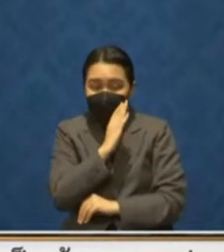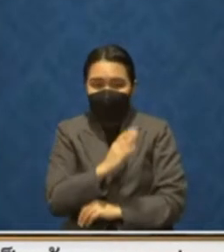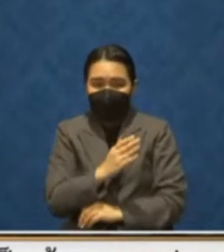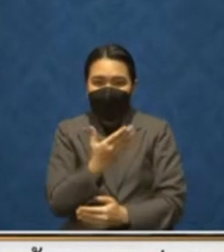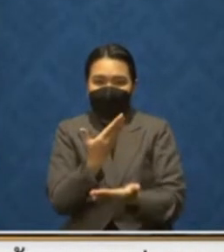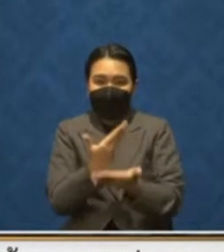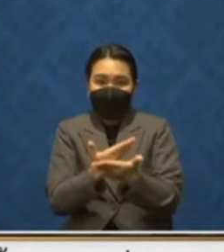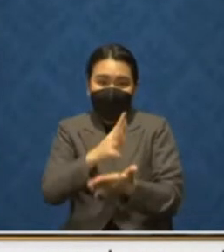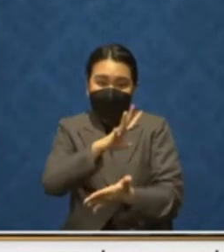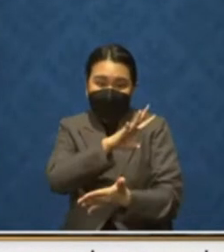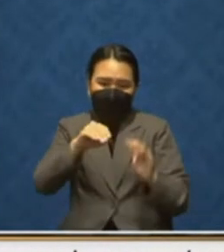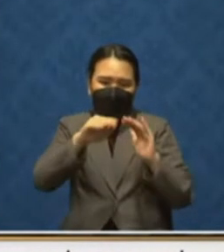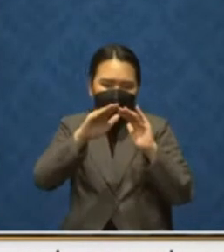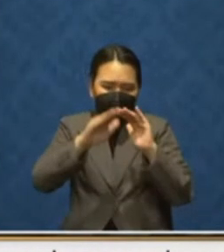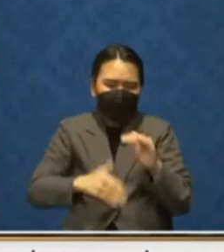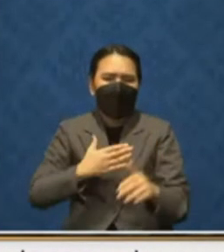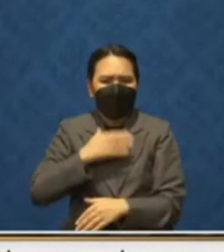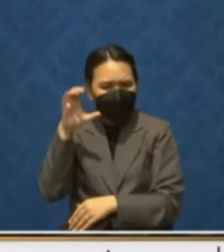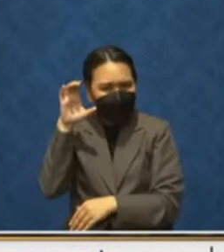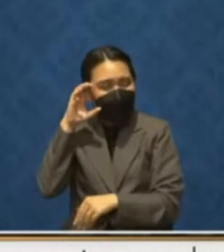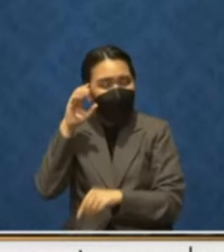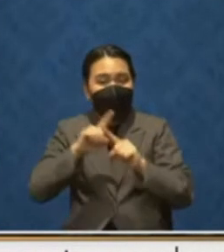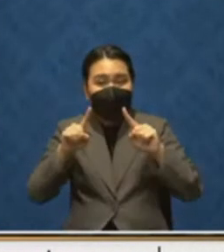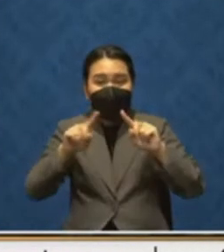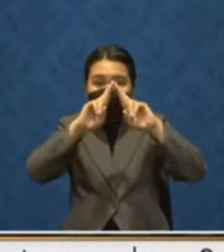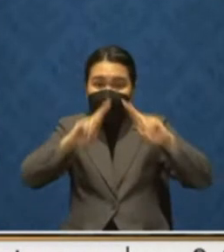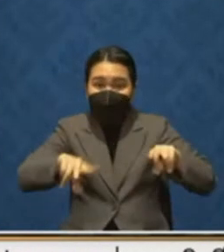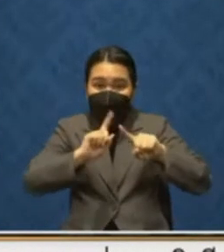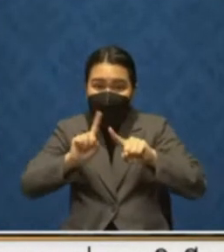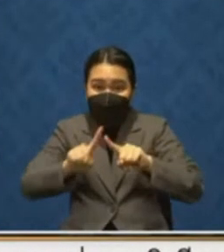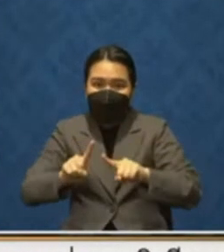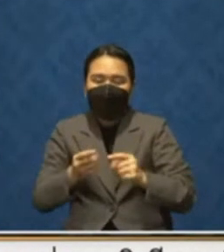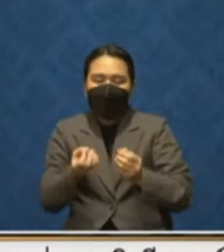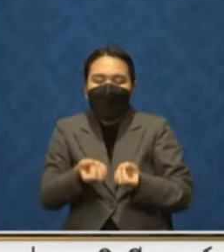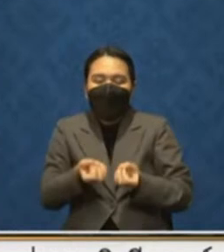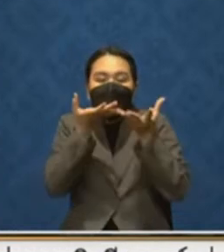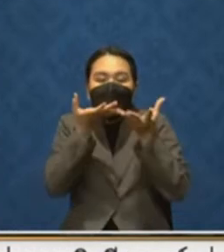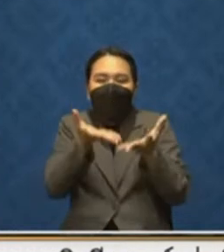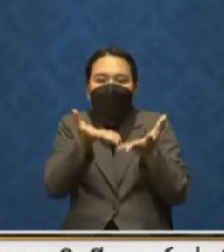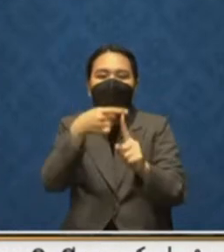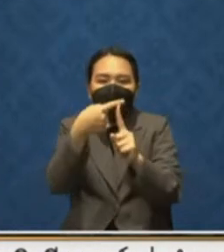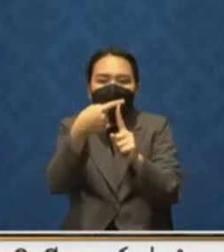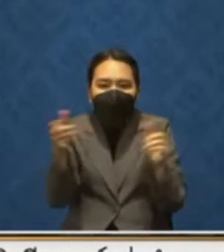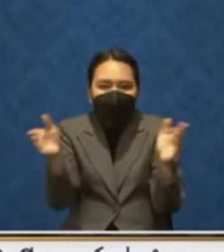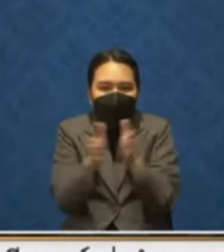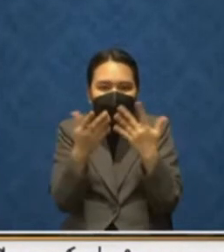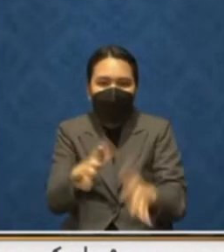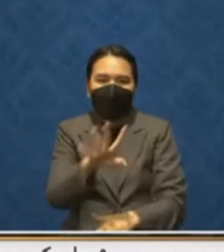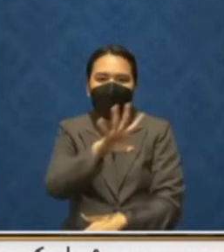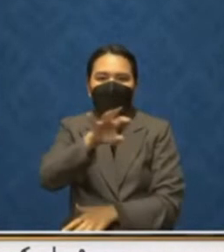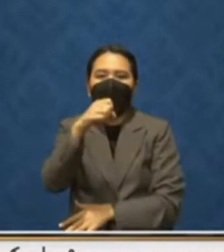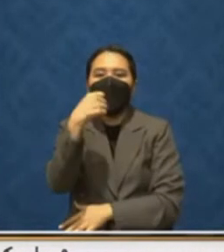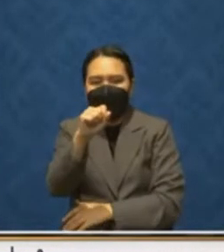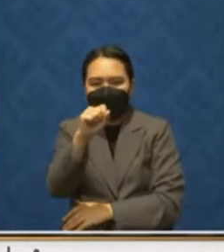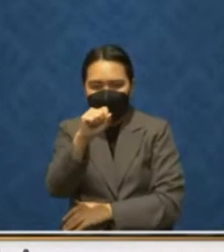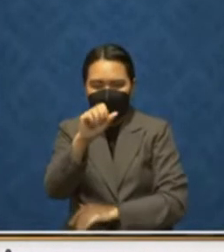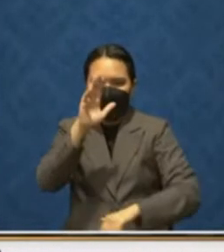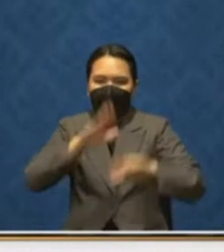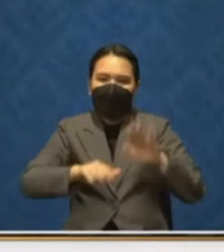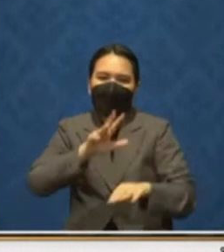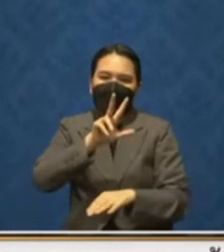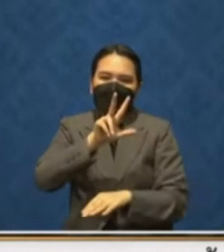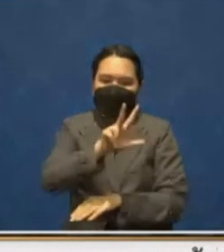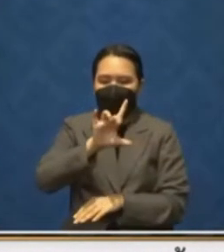ผมชื่อนะครับแต่เวลาร้านค้าต่างๆมาบวกค่าส่งมันก็ออกมาเป็น 410บาทนี่แหละมันอยู่ประมาณ 385